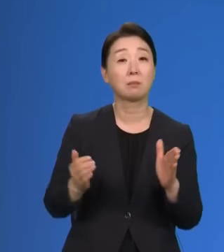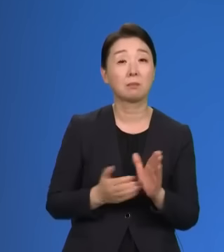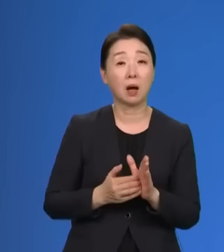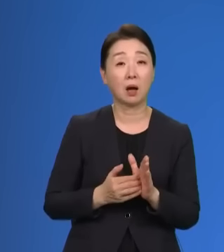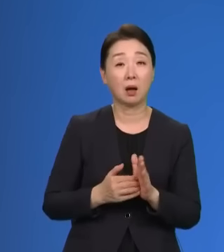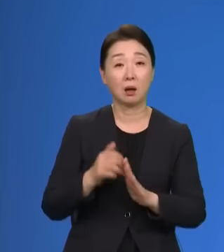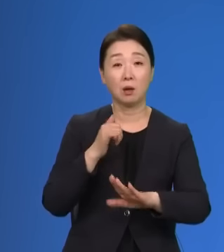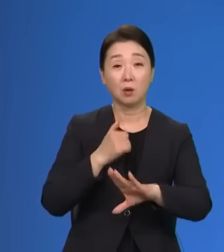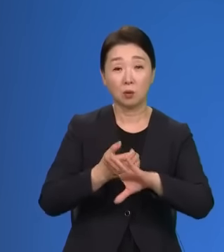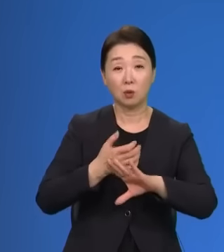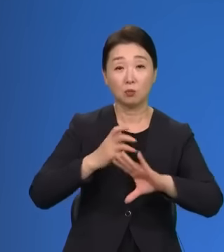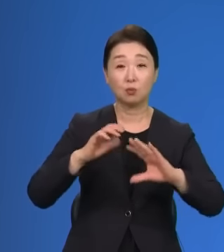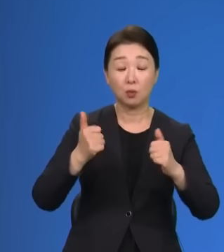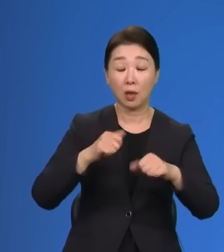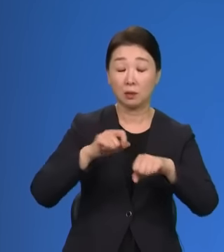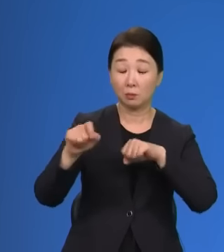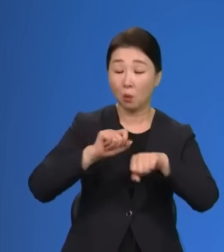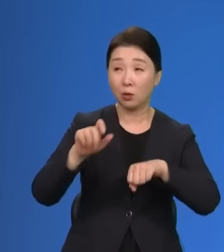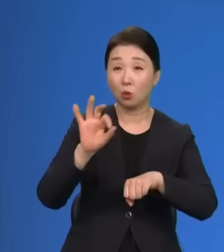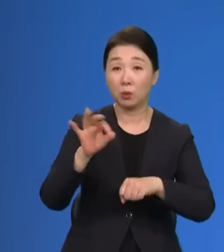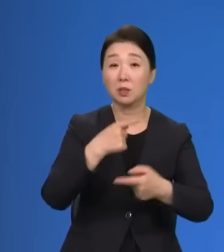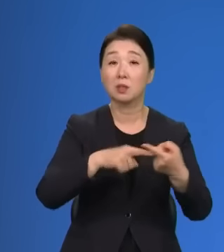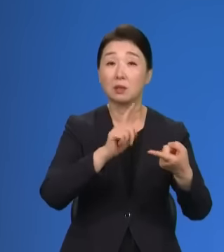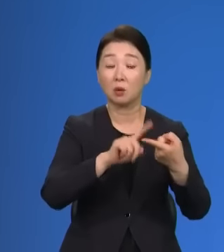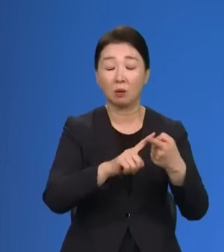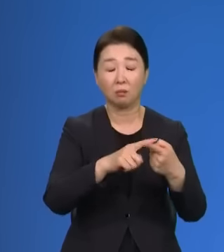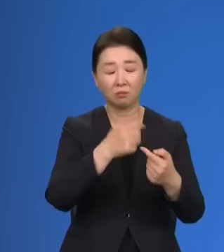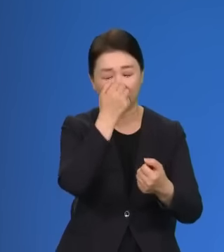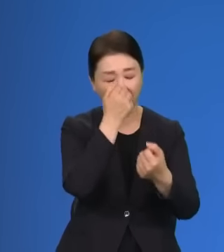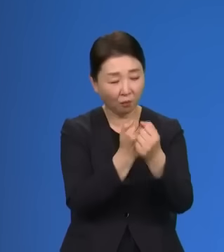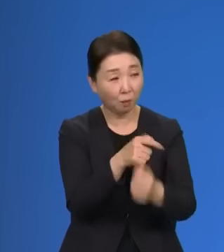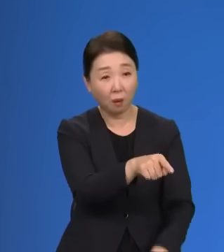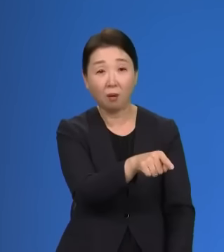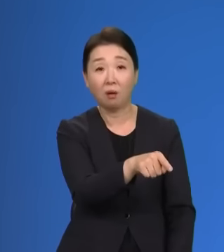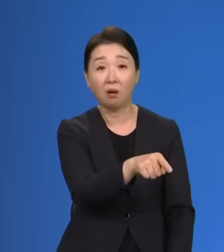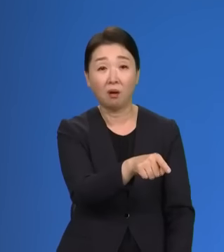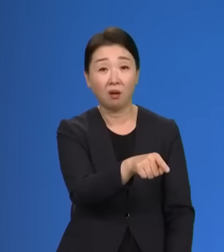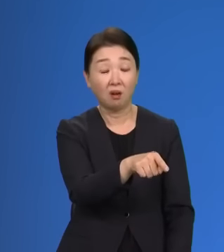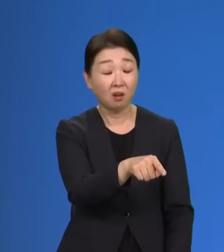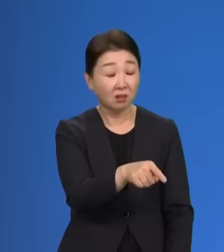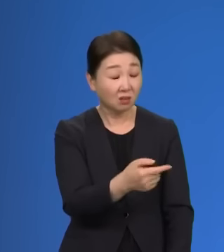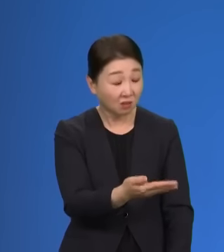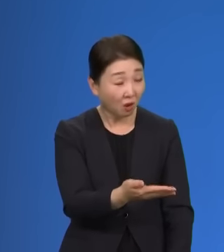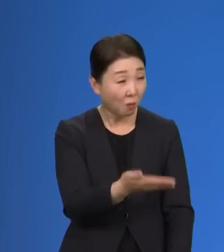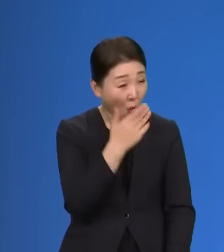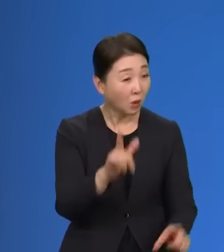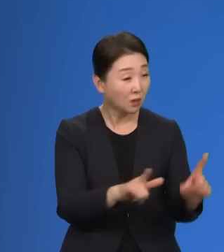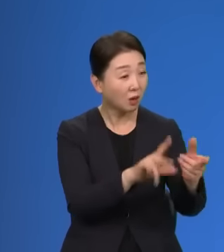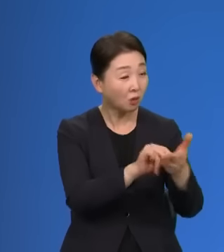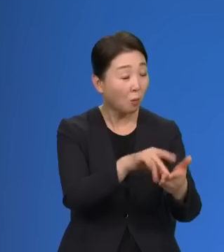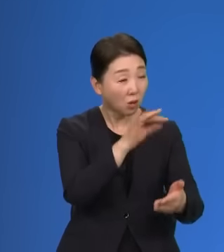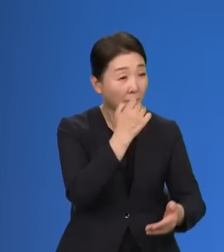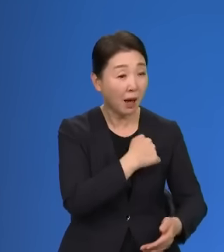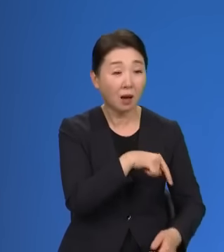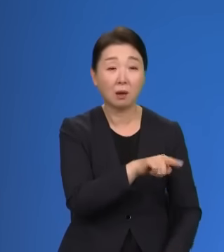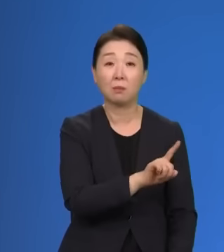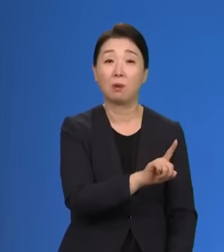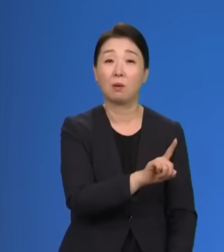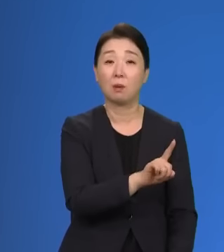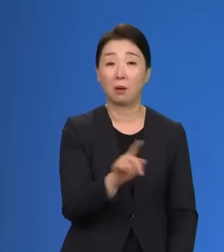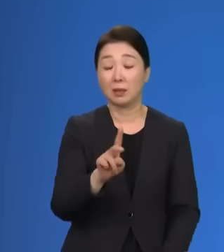국회 특활비는 그대로 두자 국민의힘에서는 내로남불이다. 내 밥그릇 챙기기다 이런 비판을 하고 있었죠. 자, 그러자